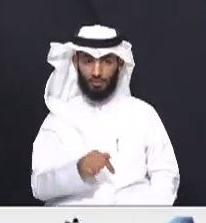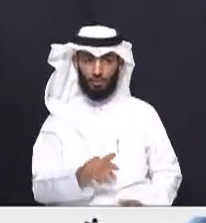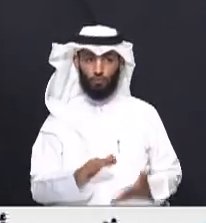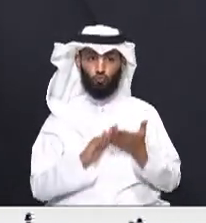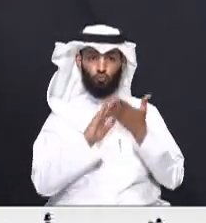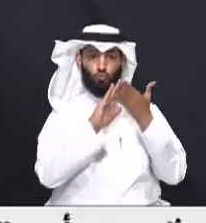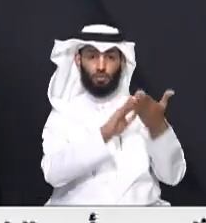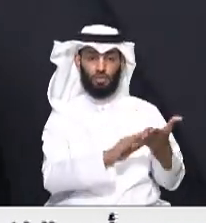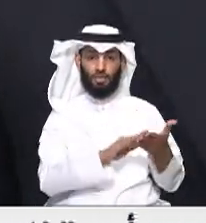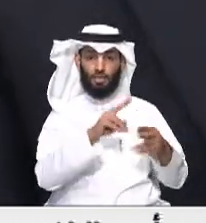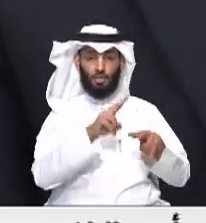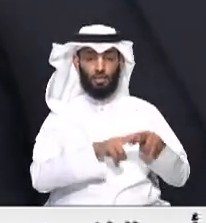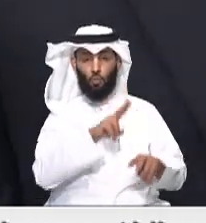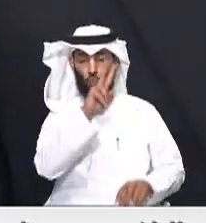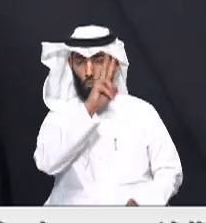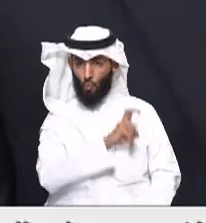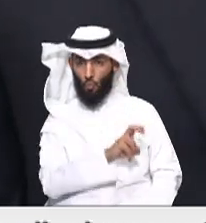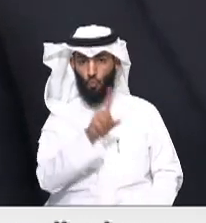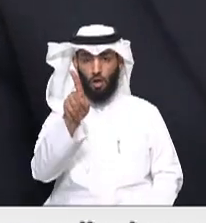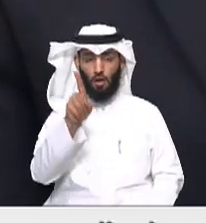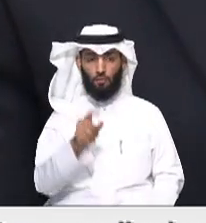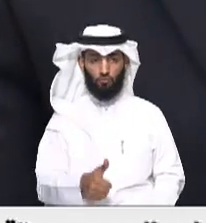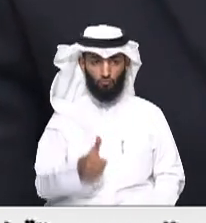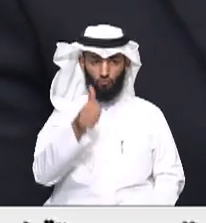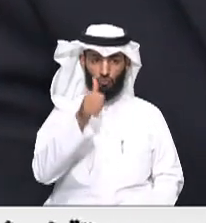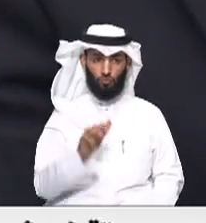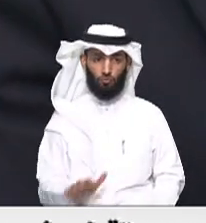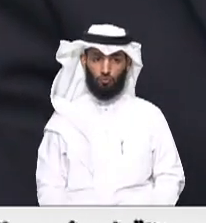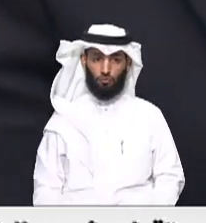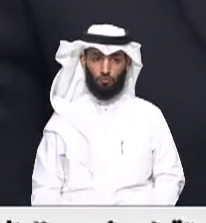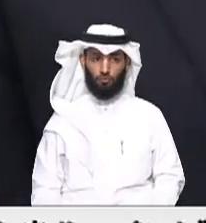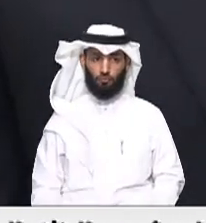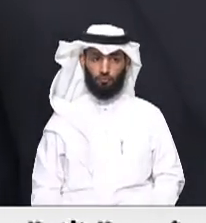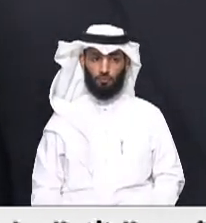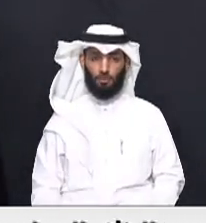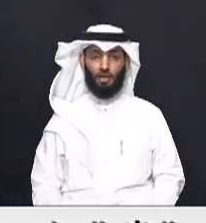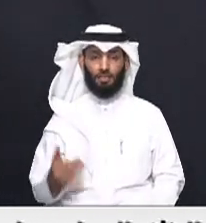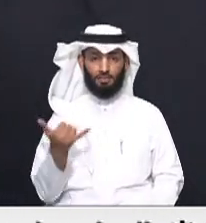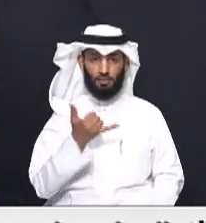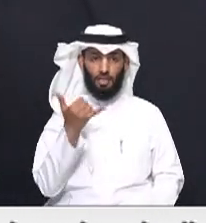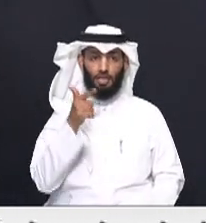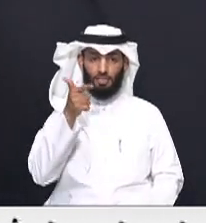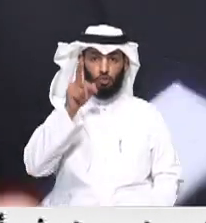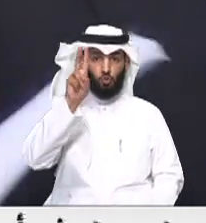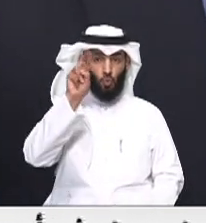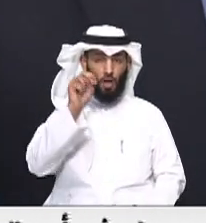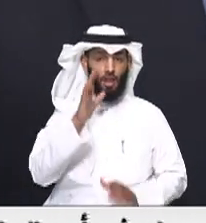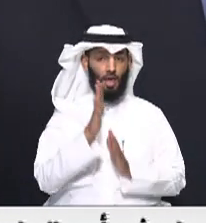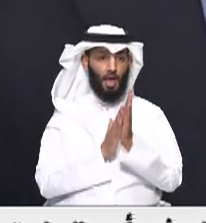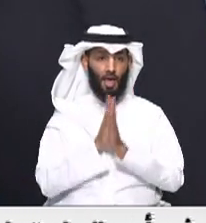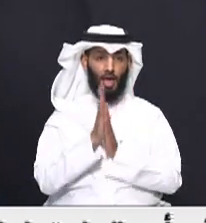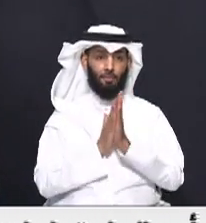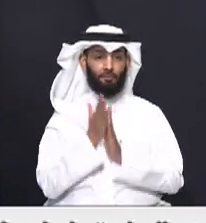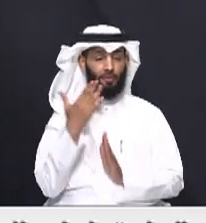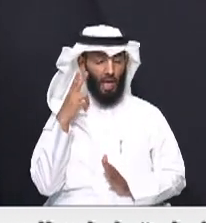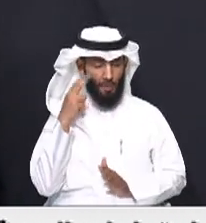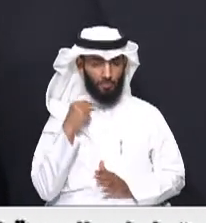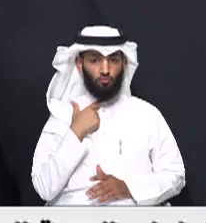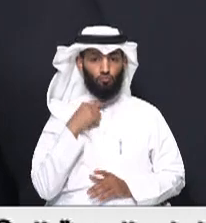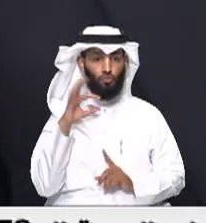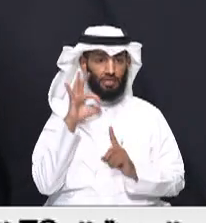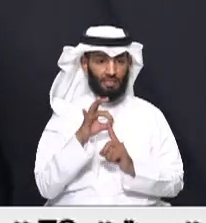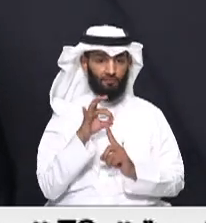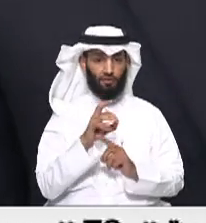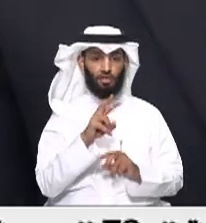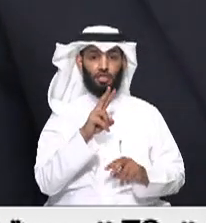وإحلال السلام والنظر إلى المدنيين كونهم هم الاهتمام الأكبر للأمم المتحدة، أو على الأقل